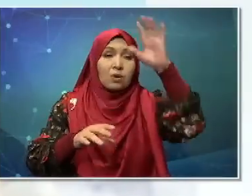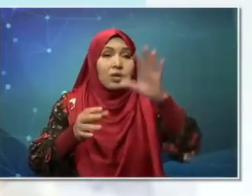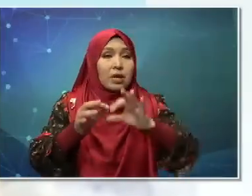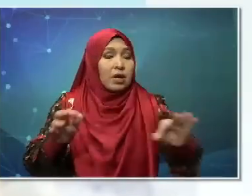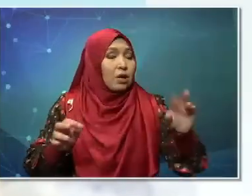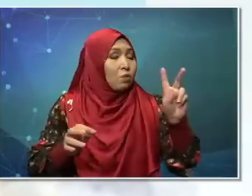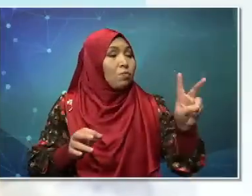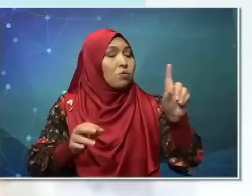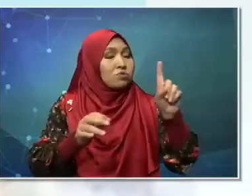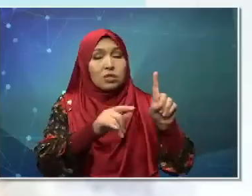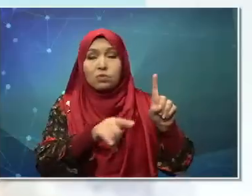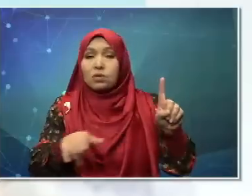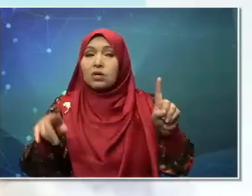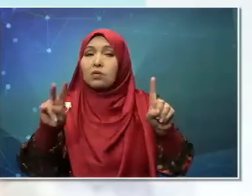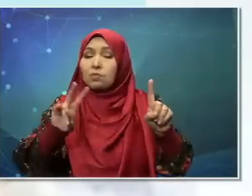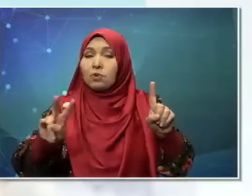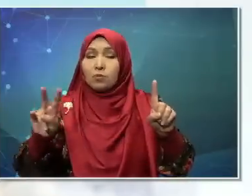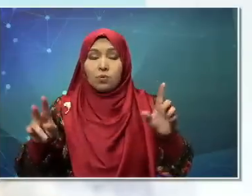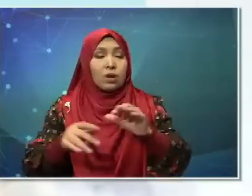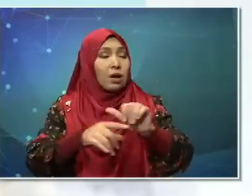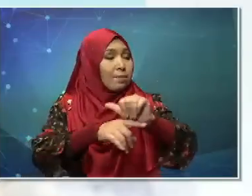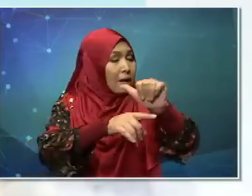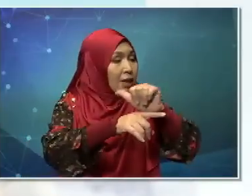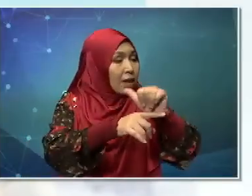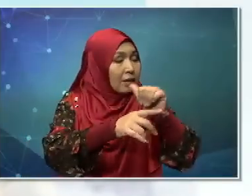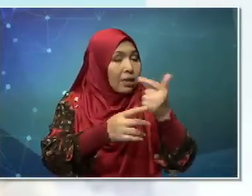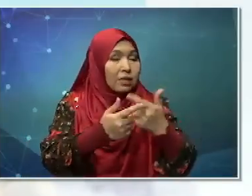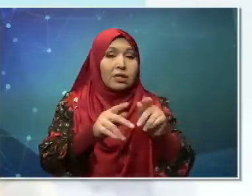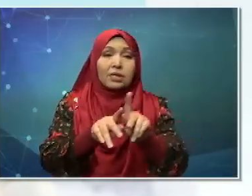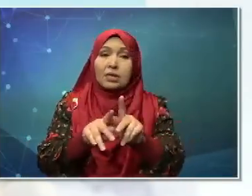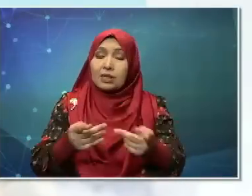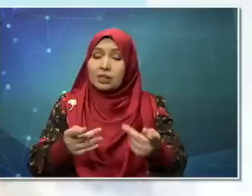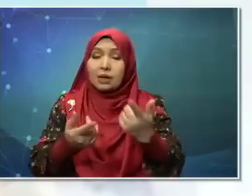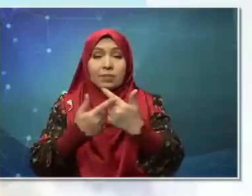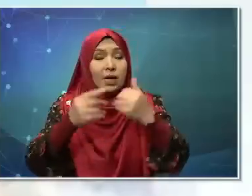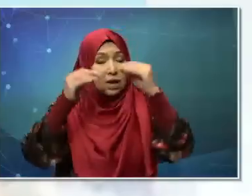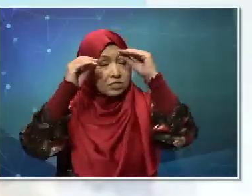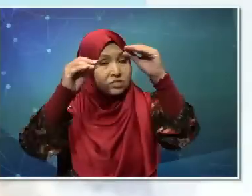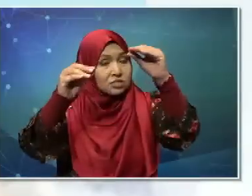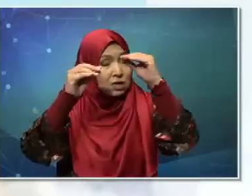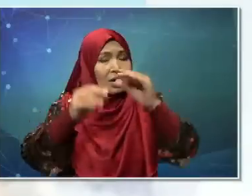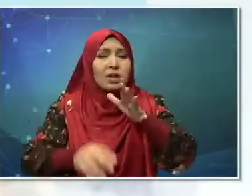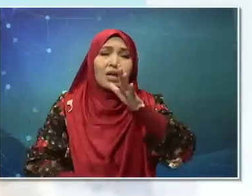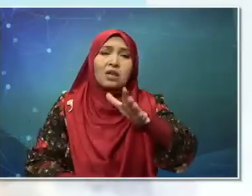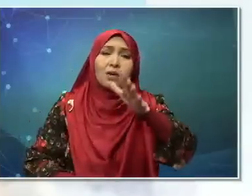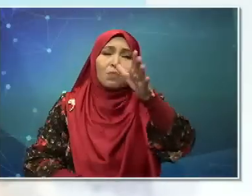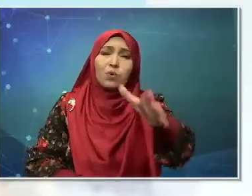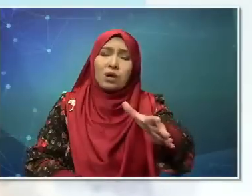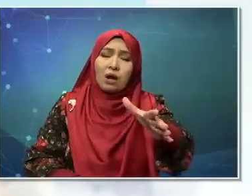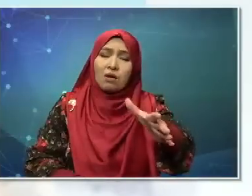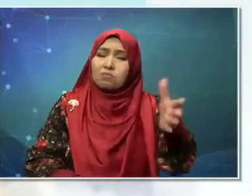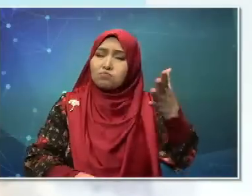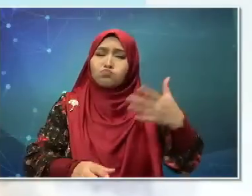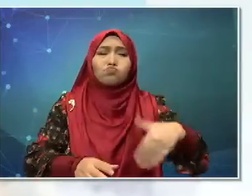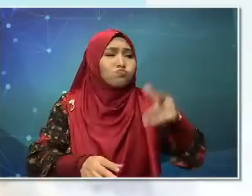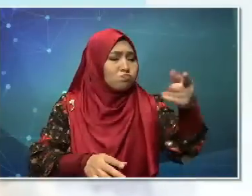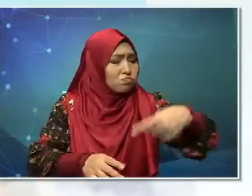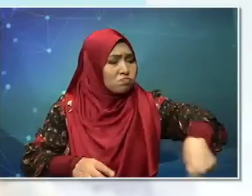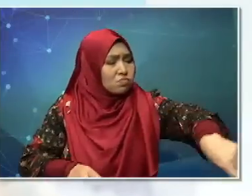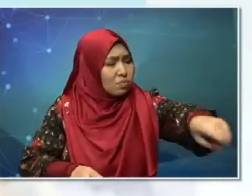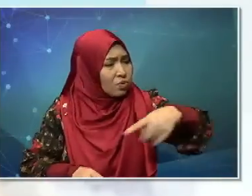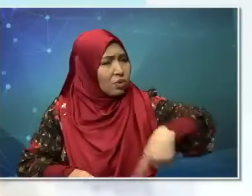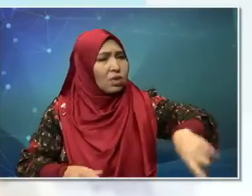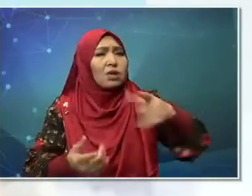22 pengabaian terhadap kitab dan taklid buta ajaran kepada nenek moyang mereka yang kita ingin jauh